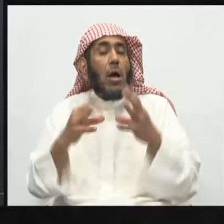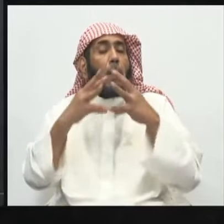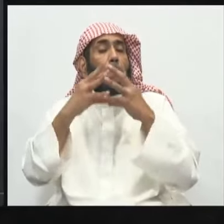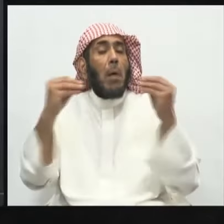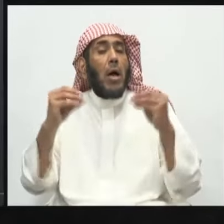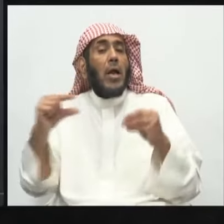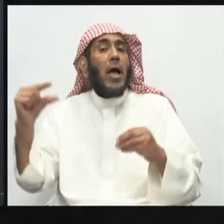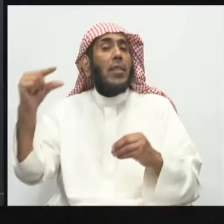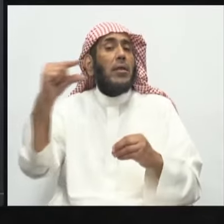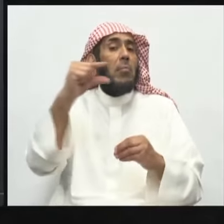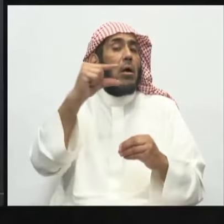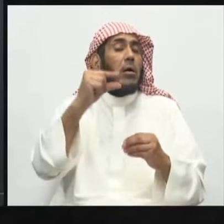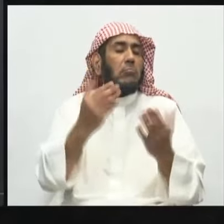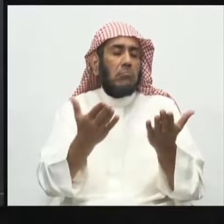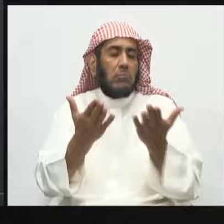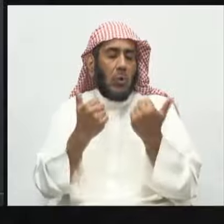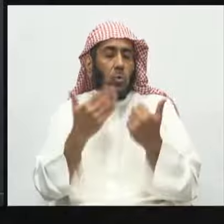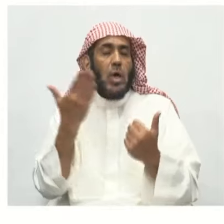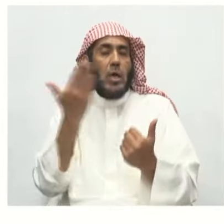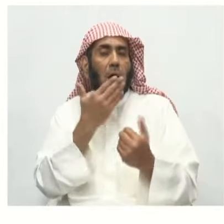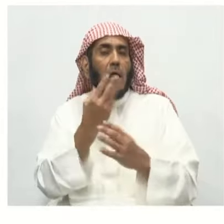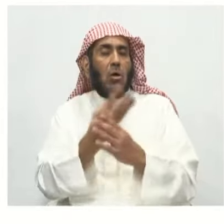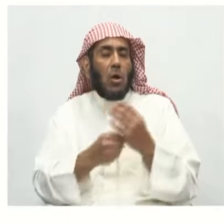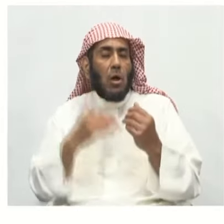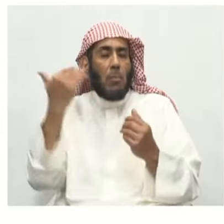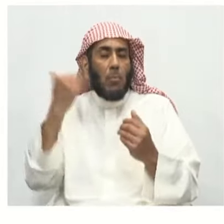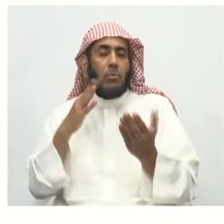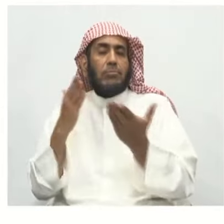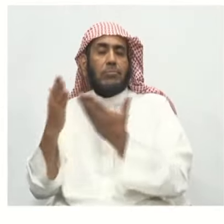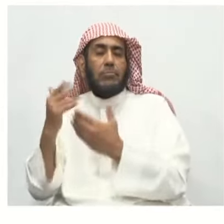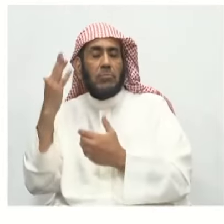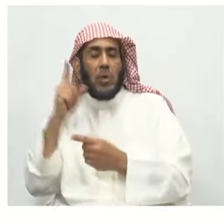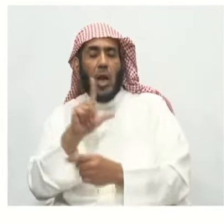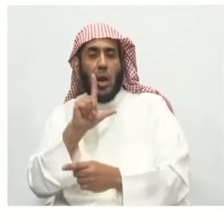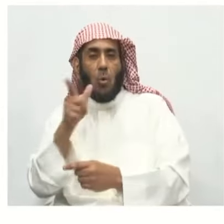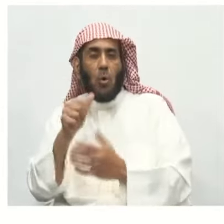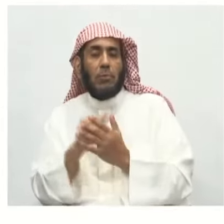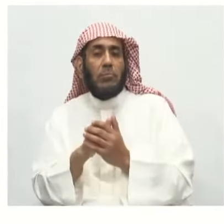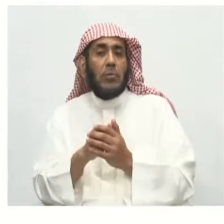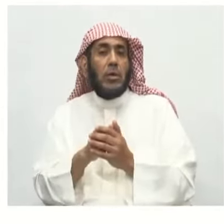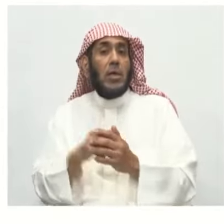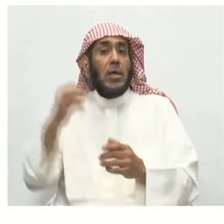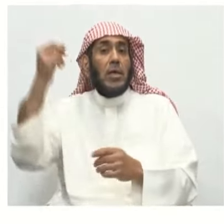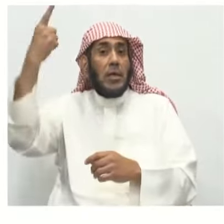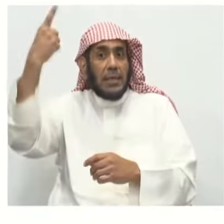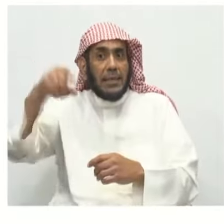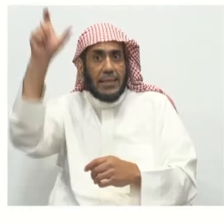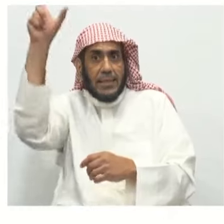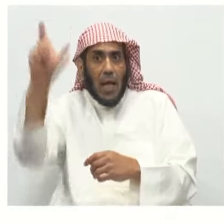هذه العباره دعونا نقرا ابنائي وبناتي نقول الساحر